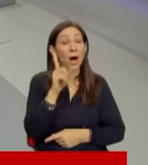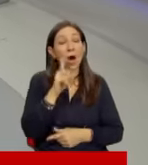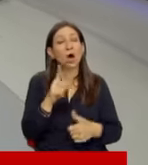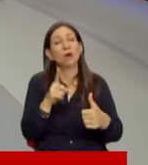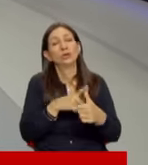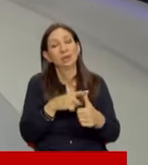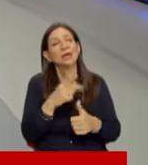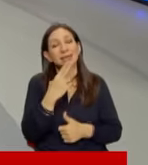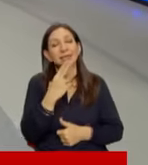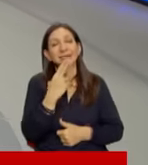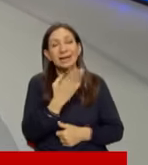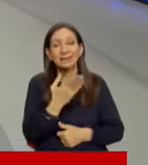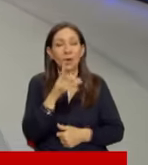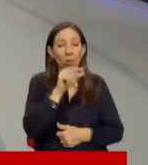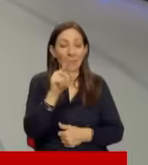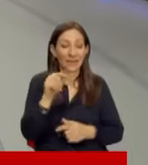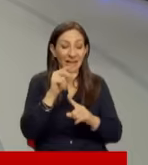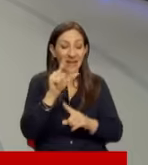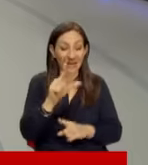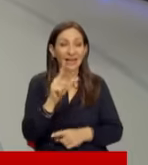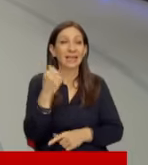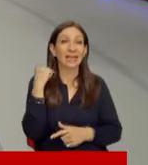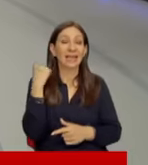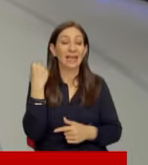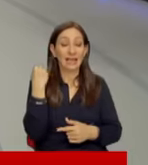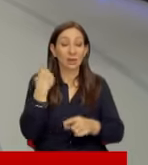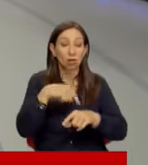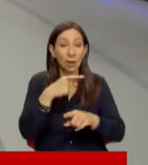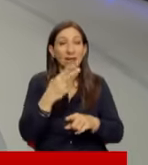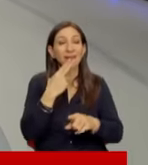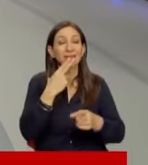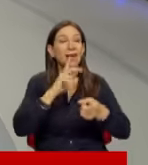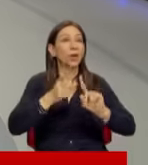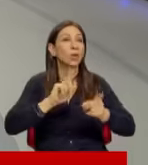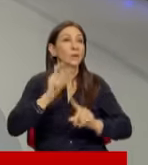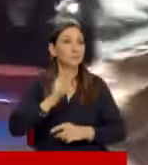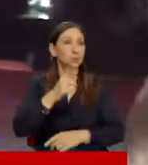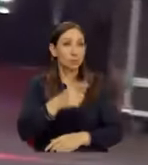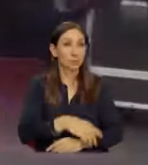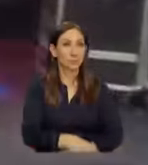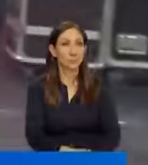önce kadınlar, 11 şehri yeni dönemde kadınlar yönetecek.